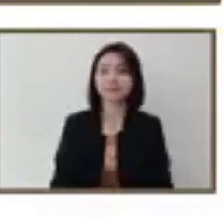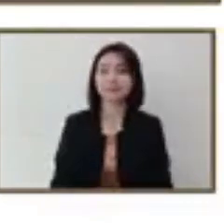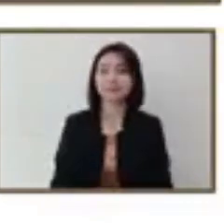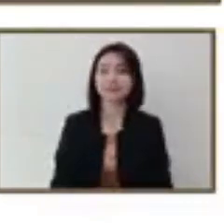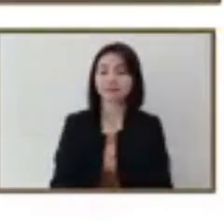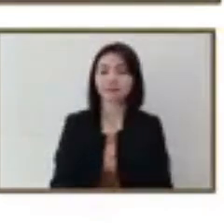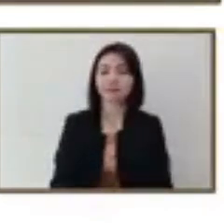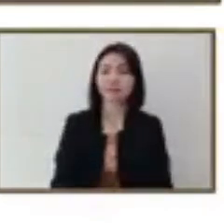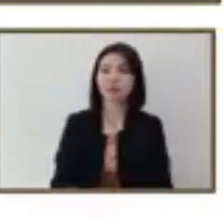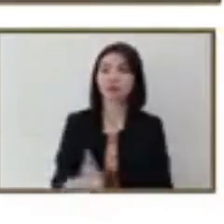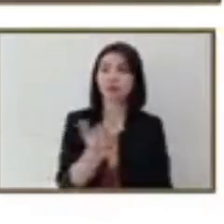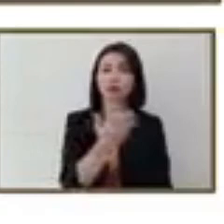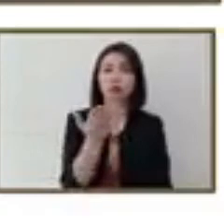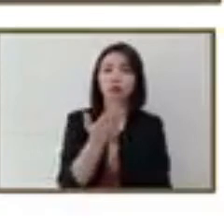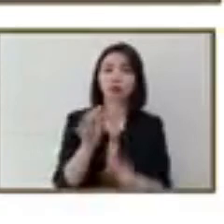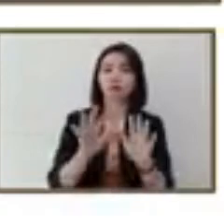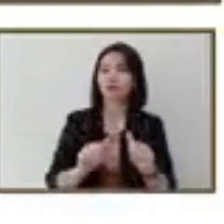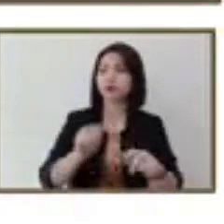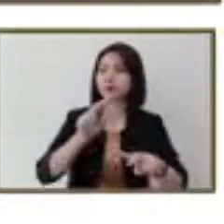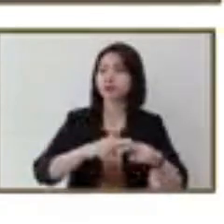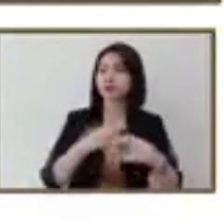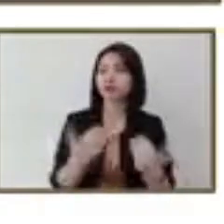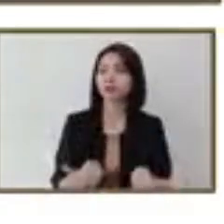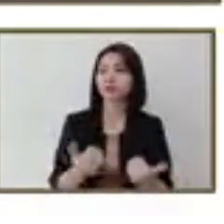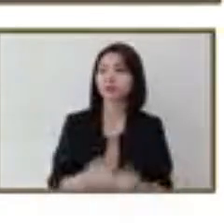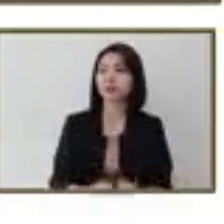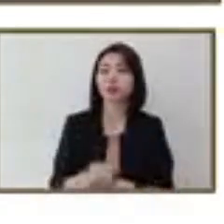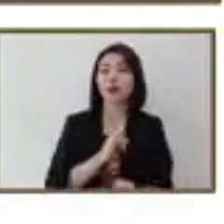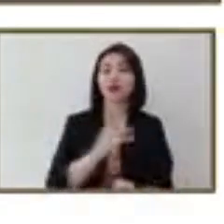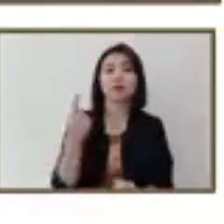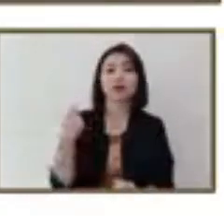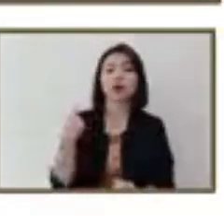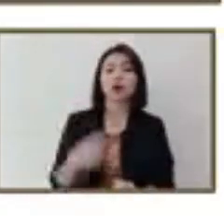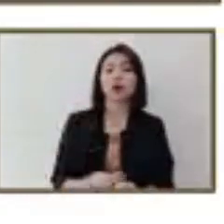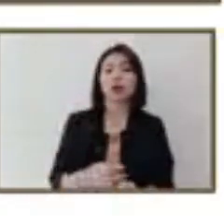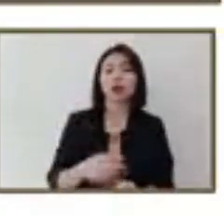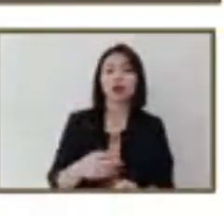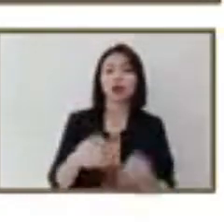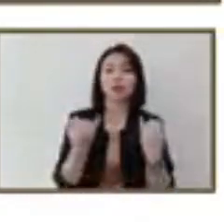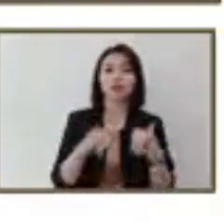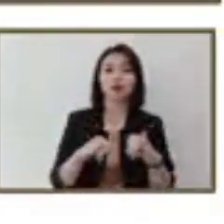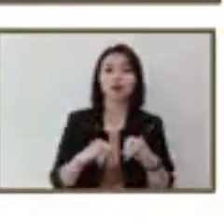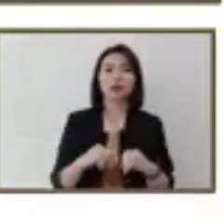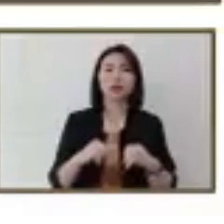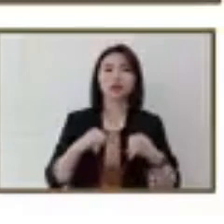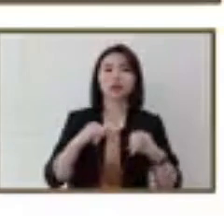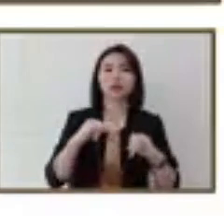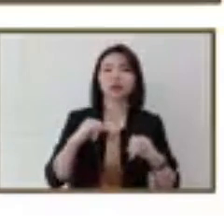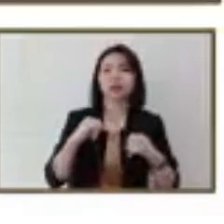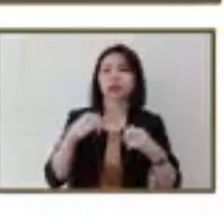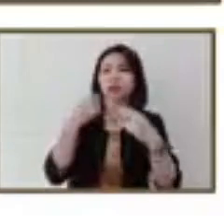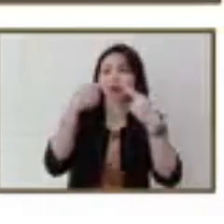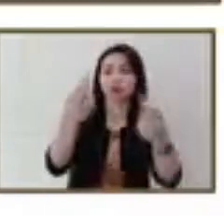okay, balik kayo. At meron akong sasabihin sa inyong malagang kapatidin. I don't want you to miss this. Okay.